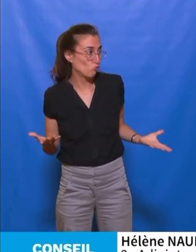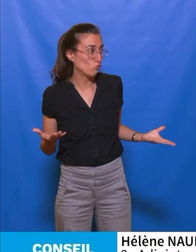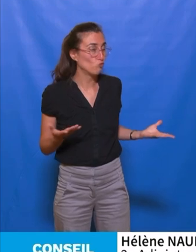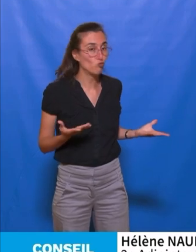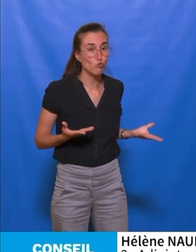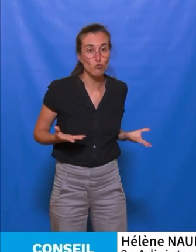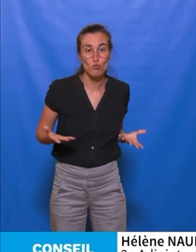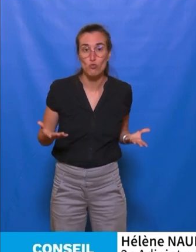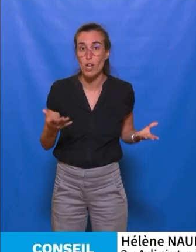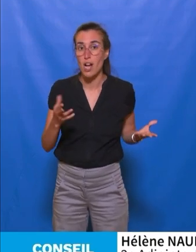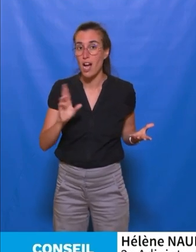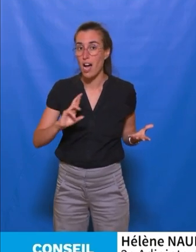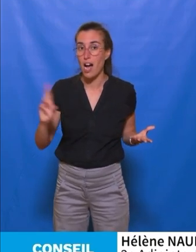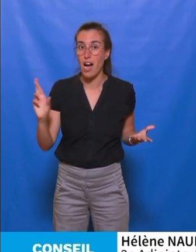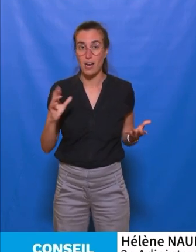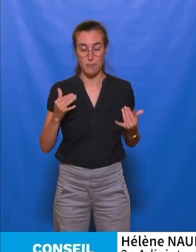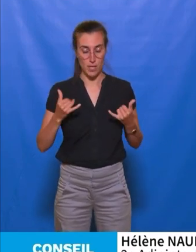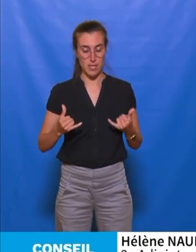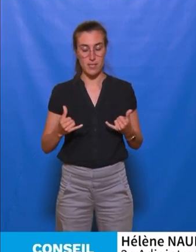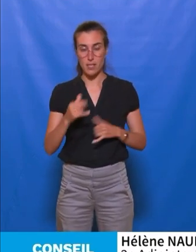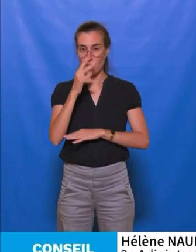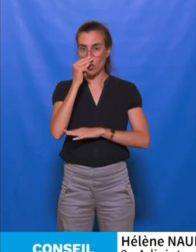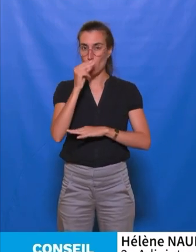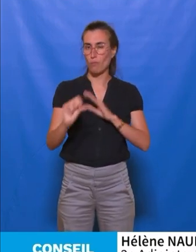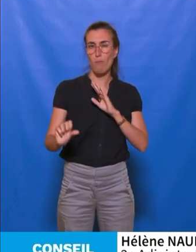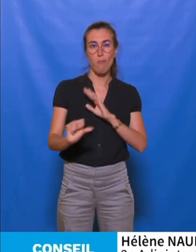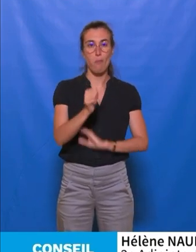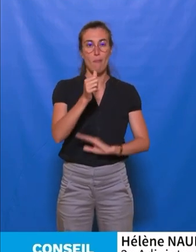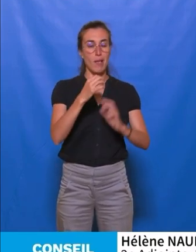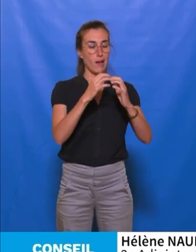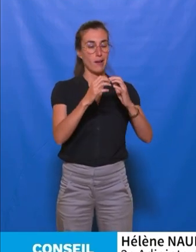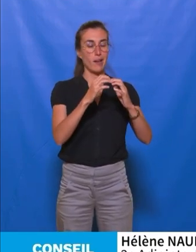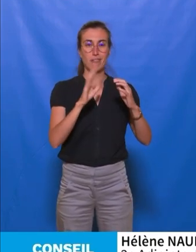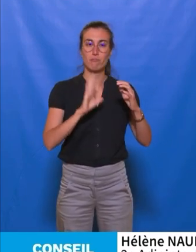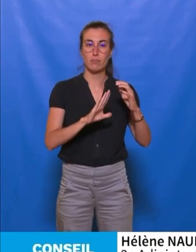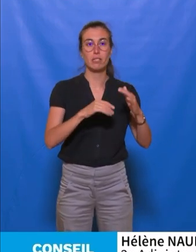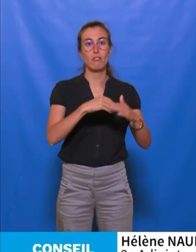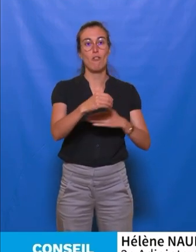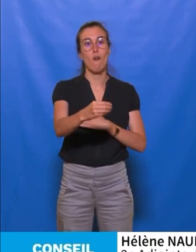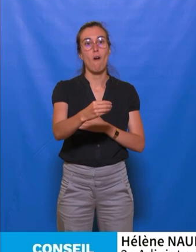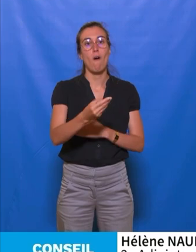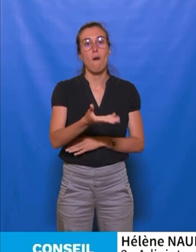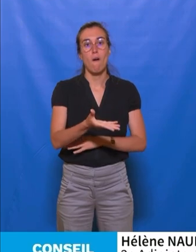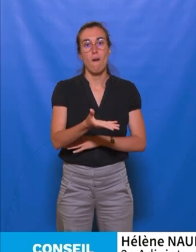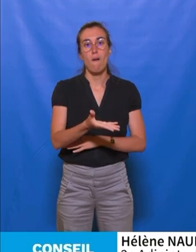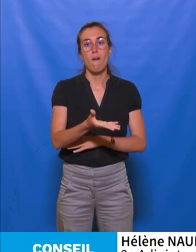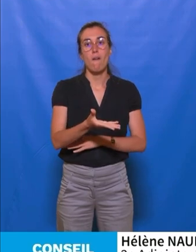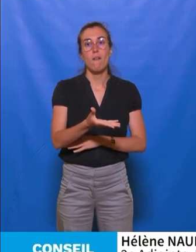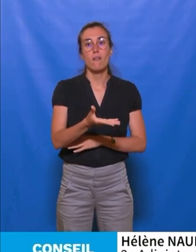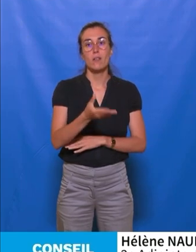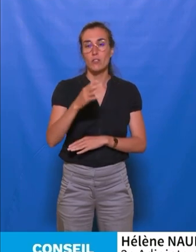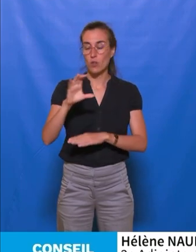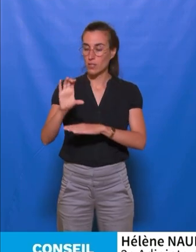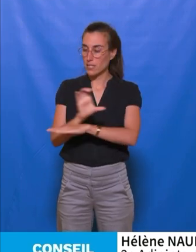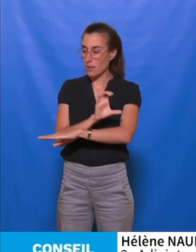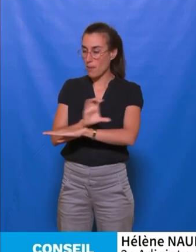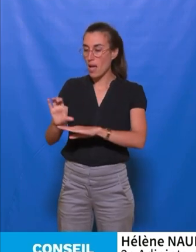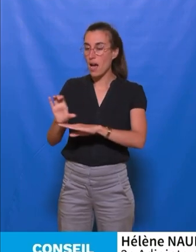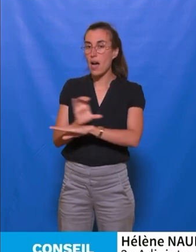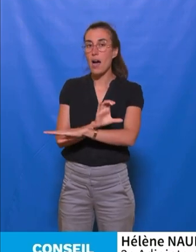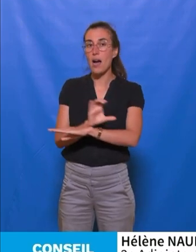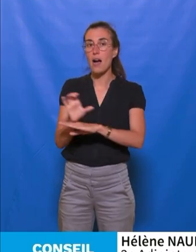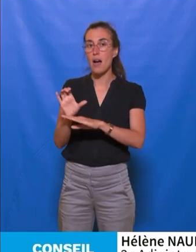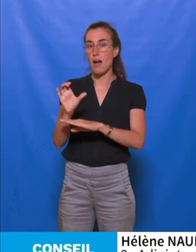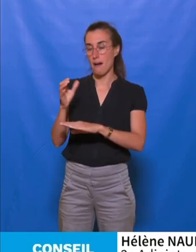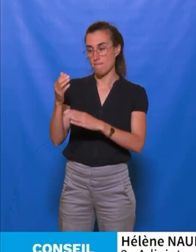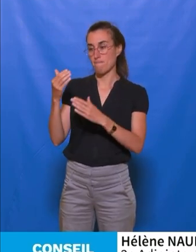tout cas, c'est une première à Nantes d'avoir cette crèche du dehors. Et donc les CMEA ont sollicité la ville de Nantes